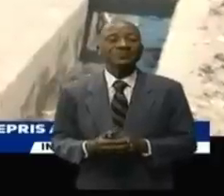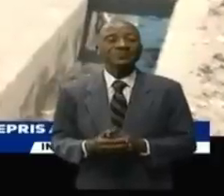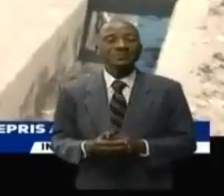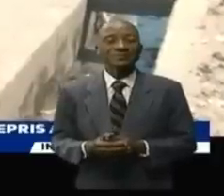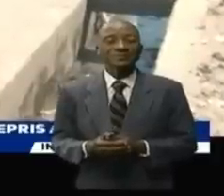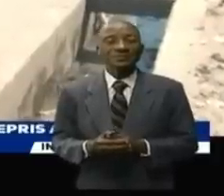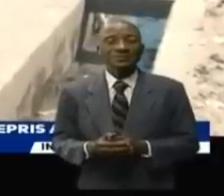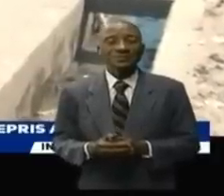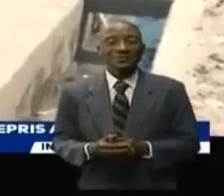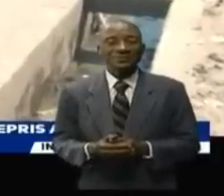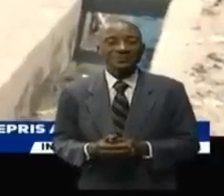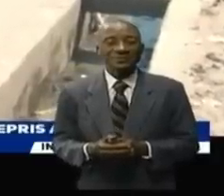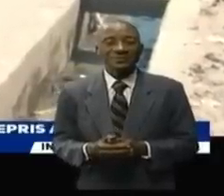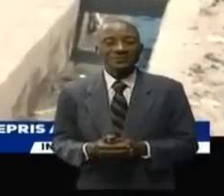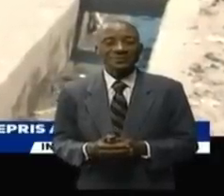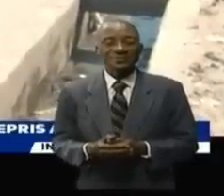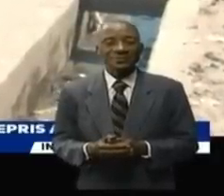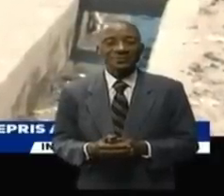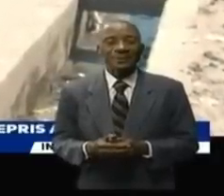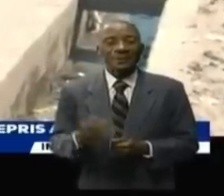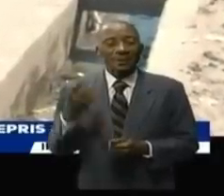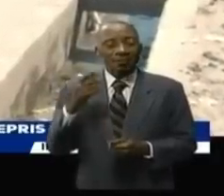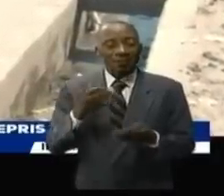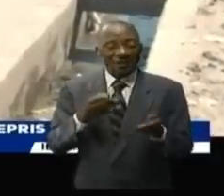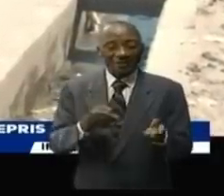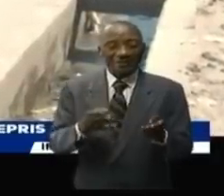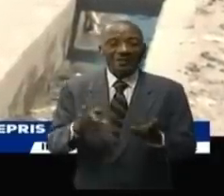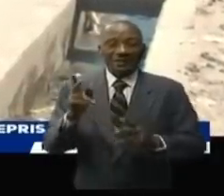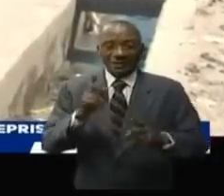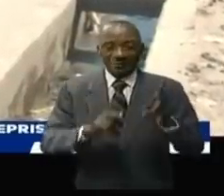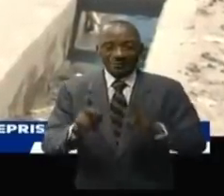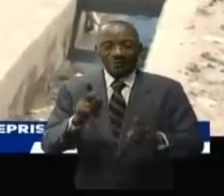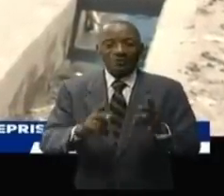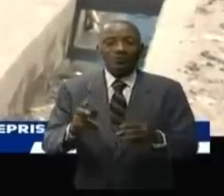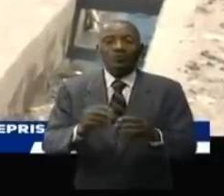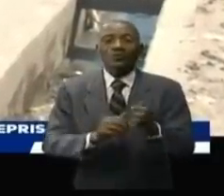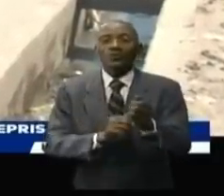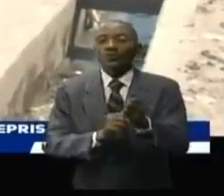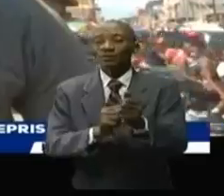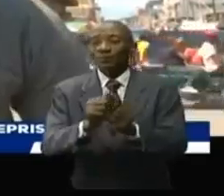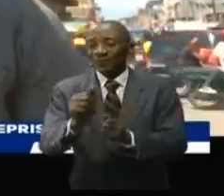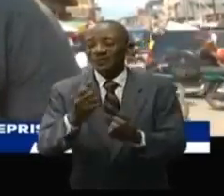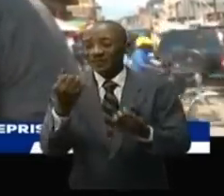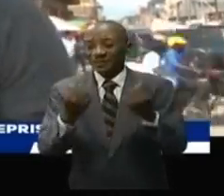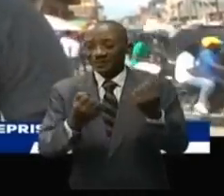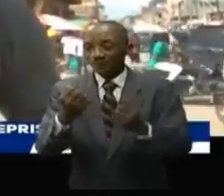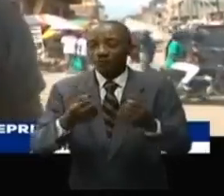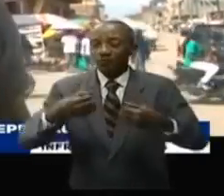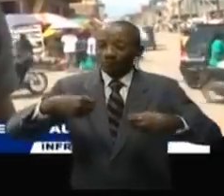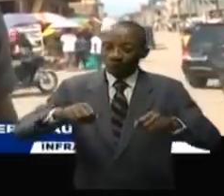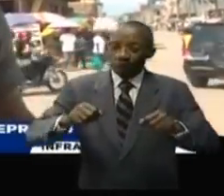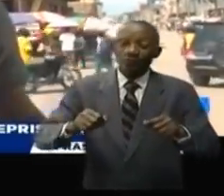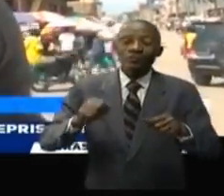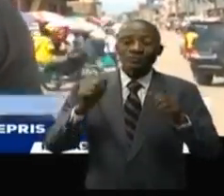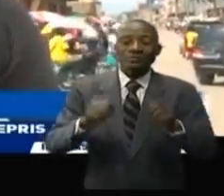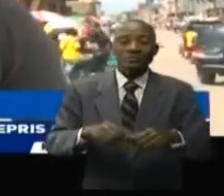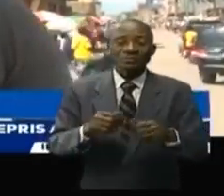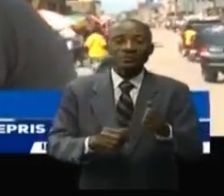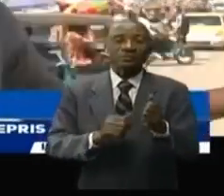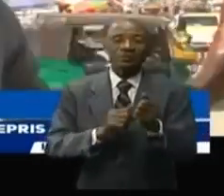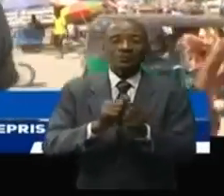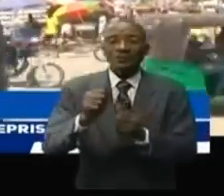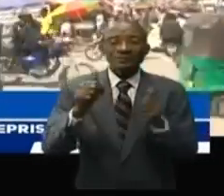une technique appropriée pour pouvoir arrêter d'abord ces remontées, pour que l'eau ne remonte pas à la surface. Et après ça, maintenant, il fallait du